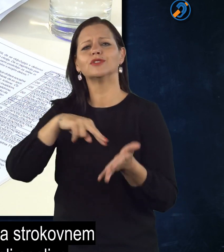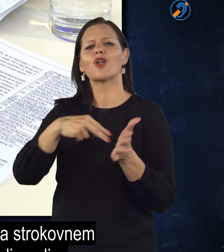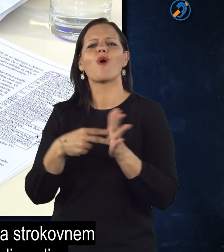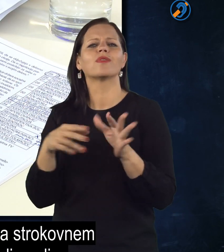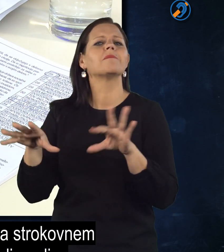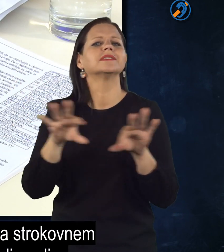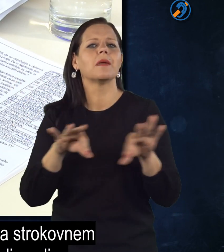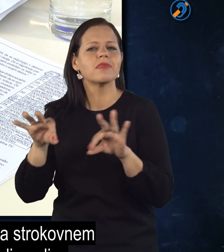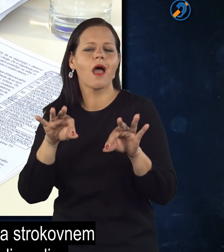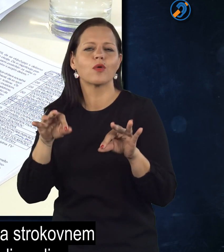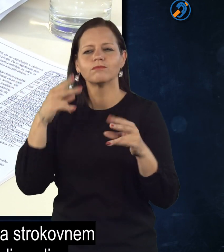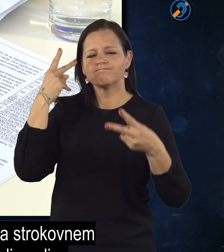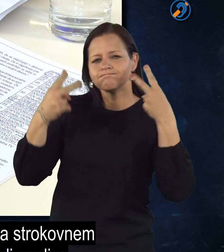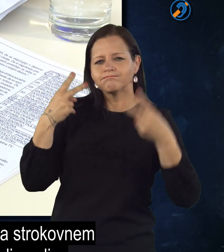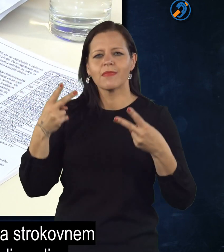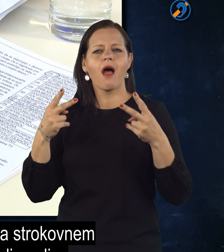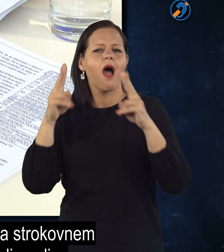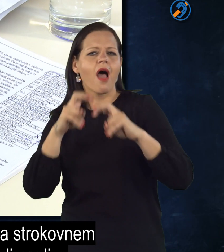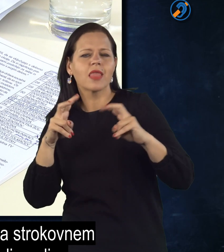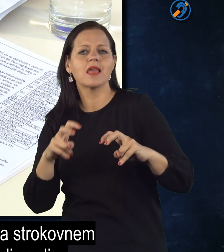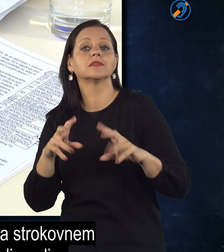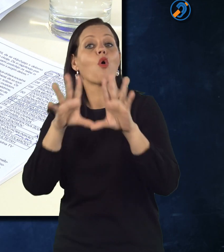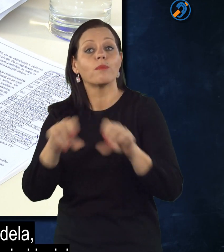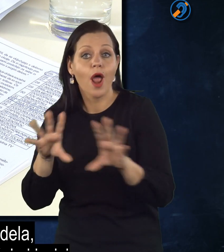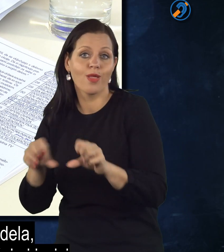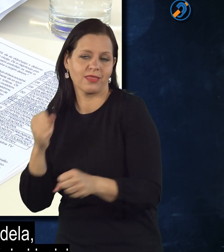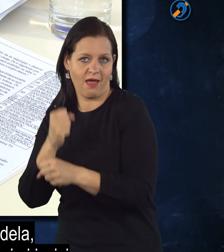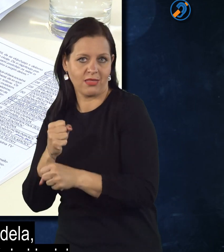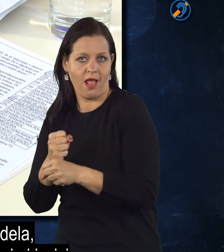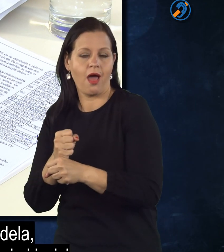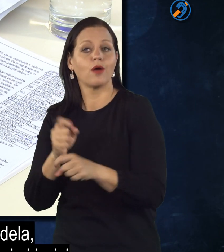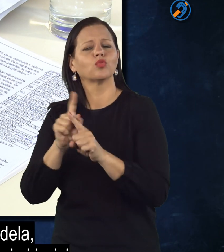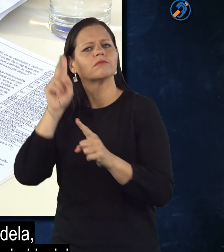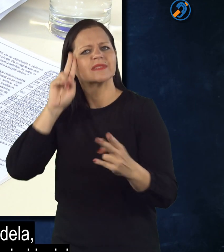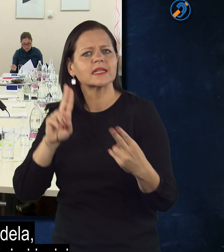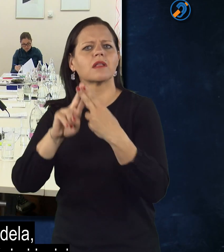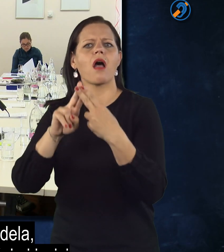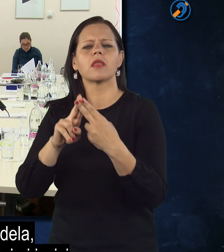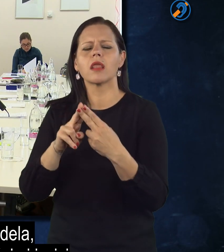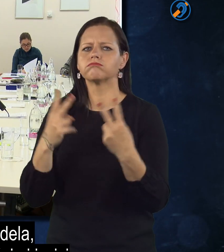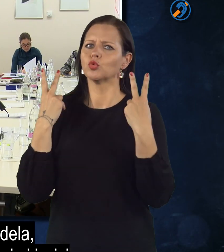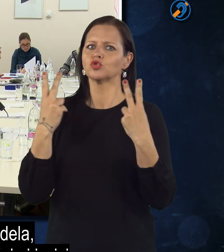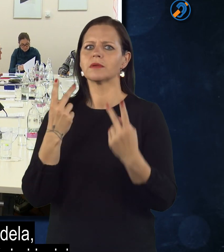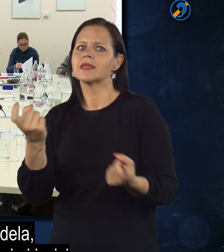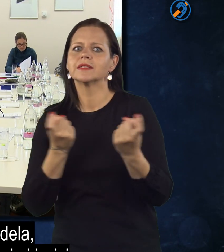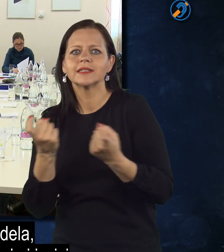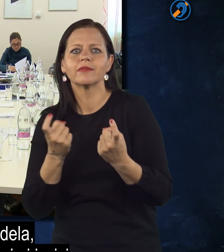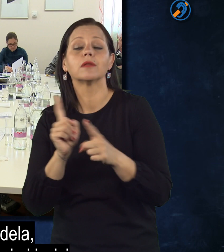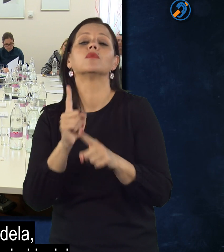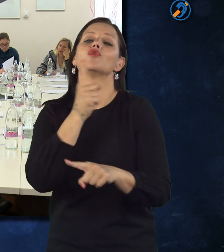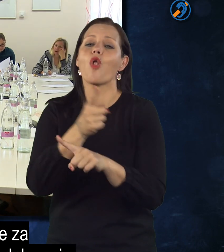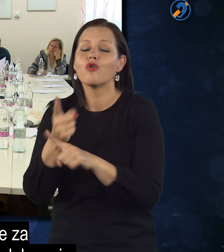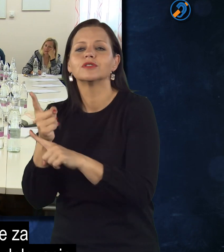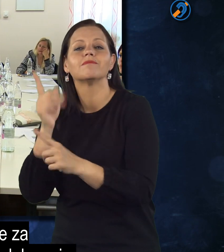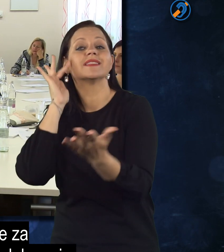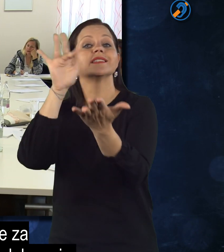na strokovnem seminarju pregledali analizo opravljenega dela, se seznanili s ključnimi izzivi in določili cilje